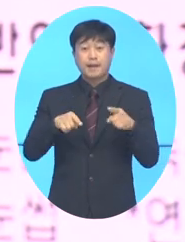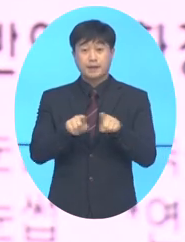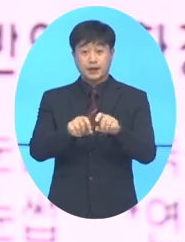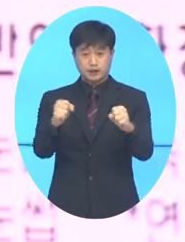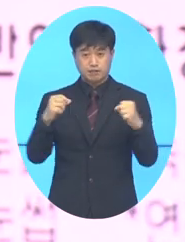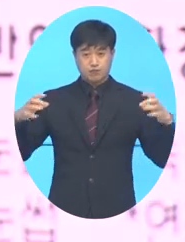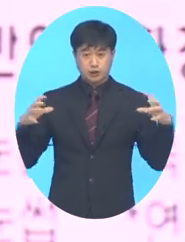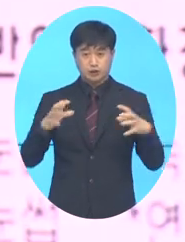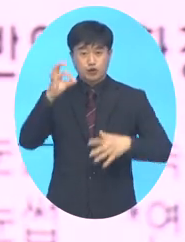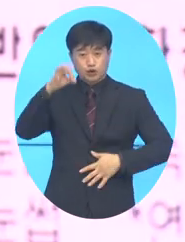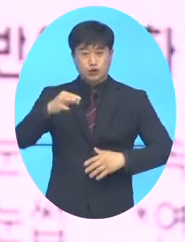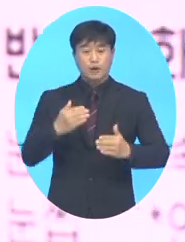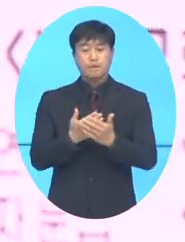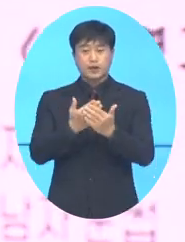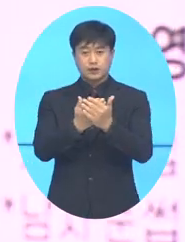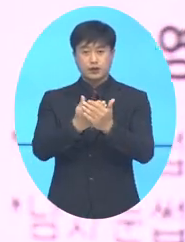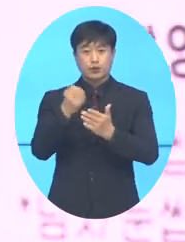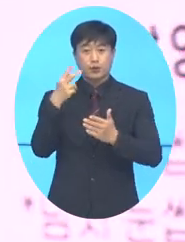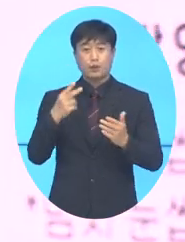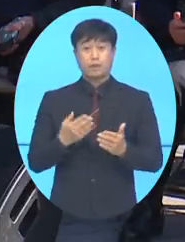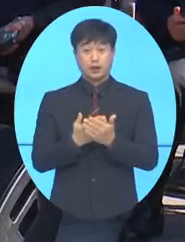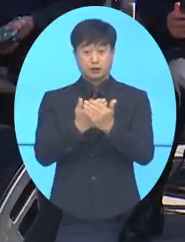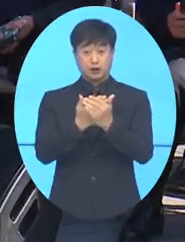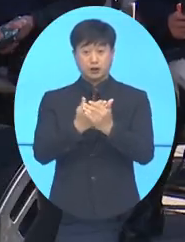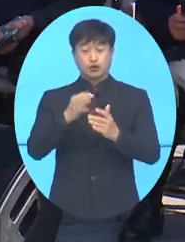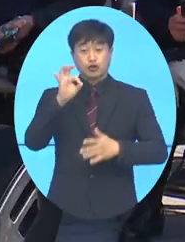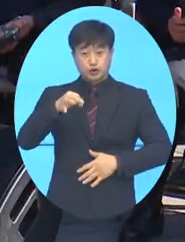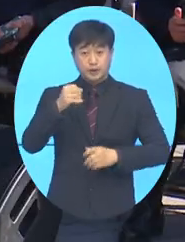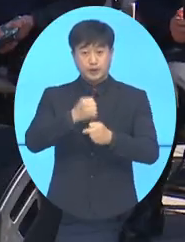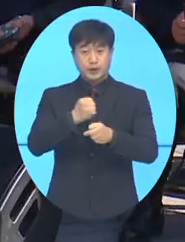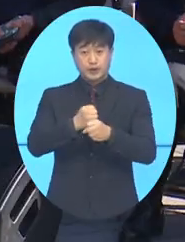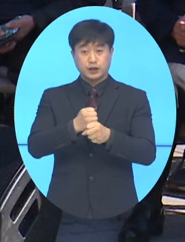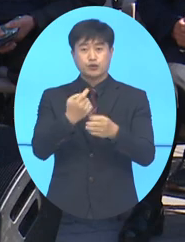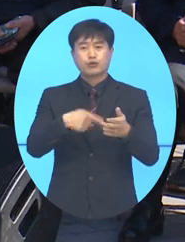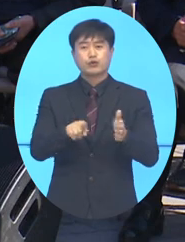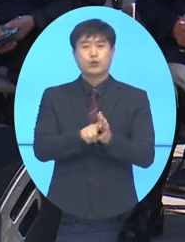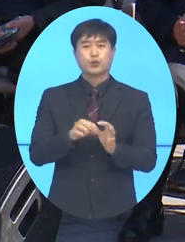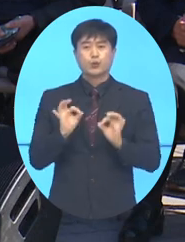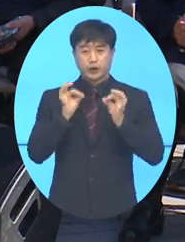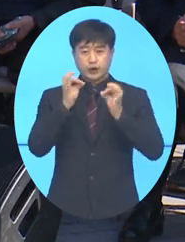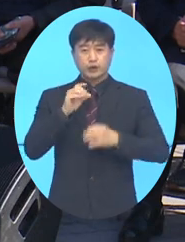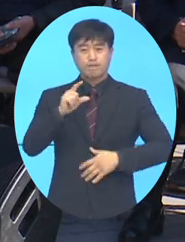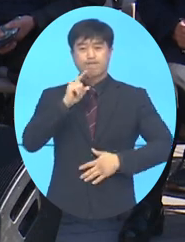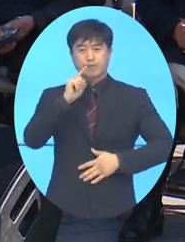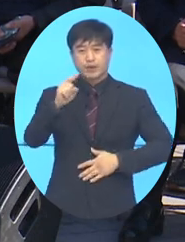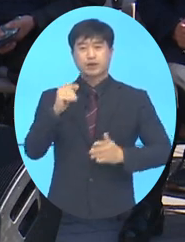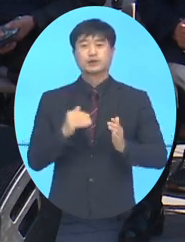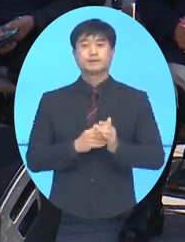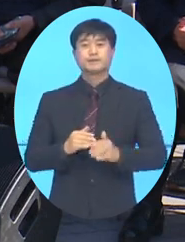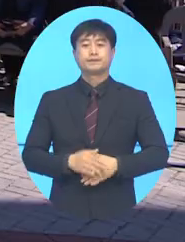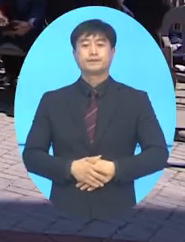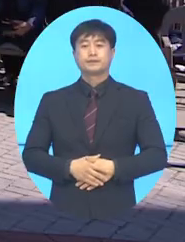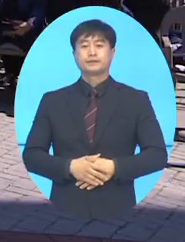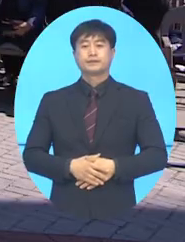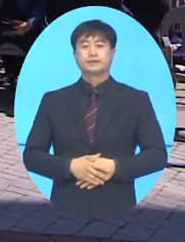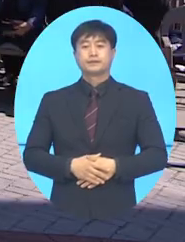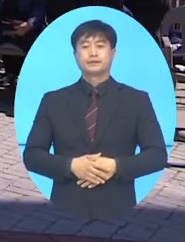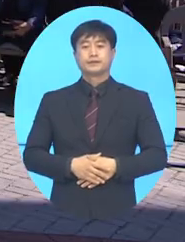함께 힘을 합쳐서 연천군을 발전시키고 성장하는 연찬을 만들도록 온 힘을 다하겠다고 강조했습니다